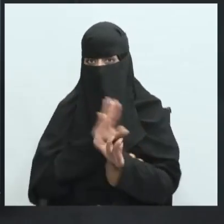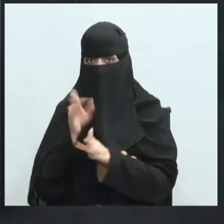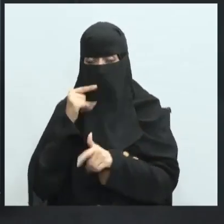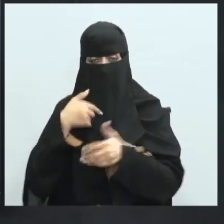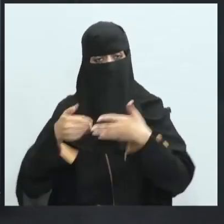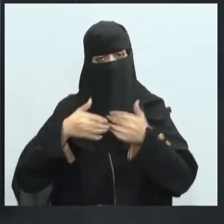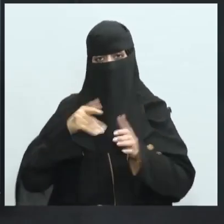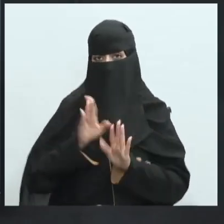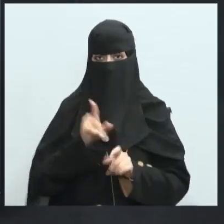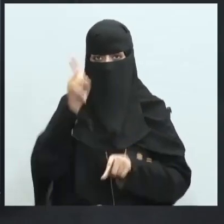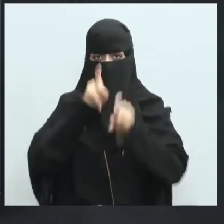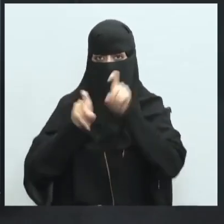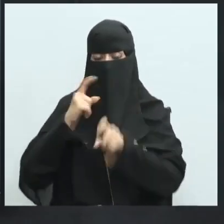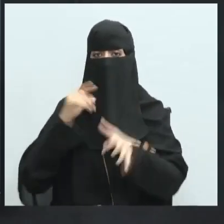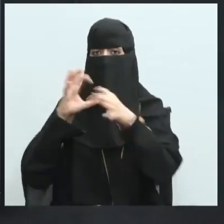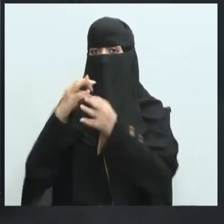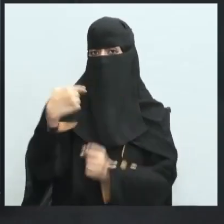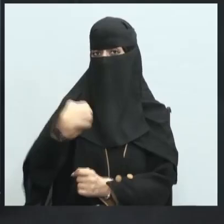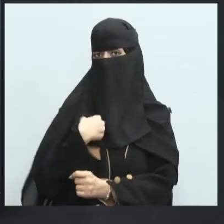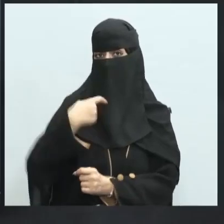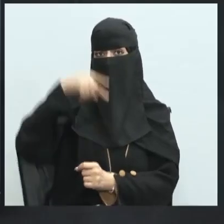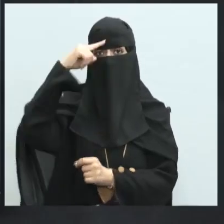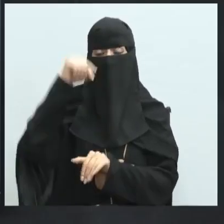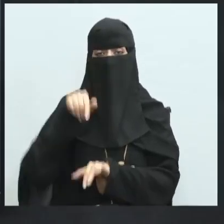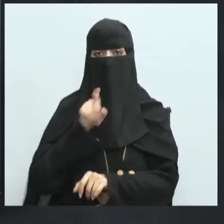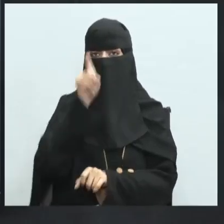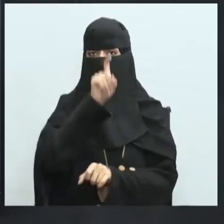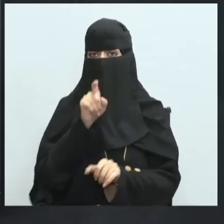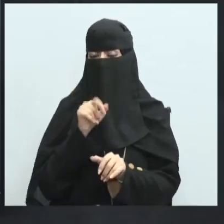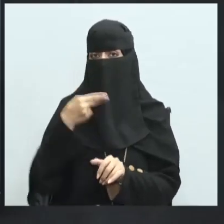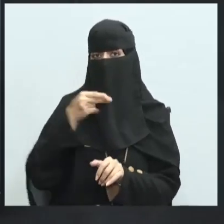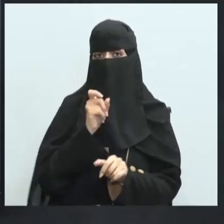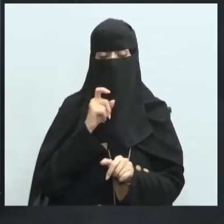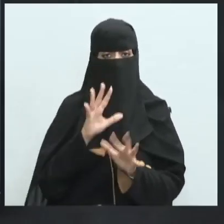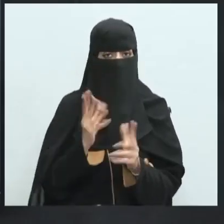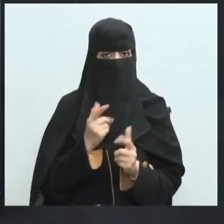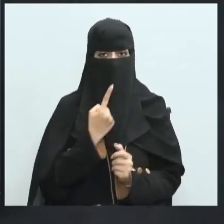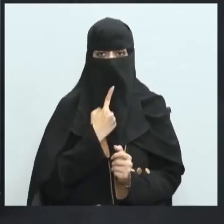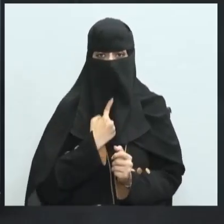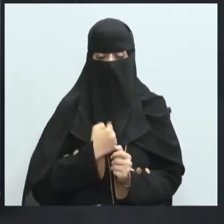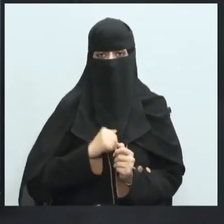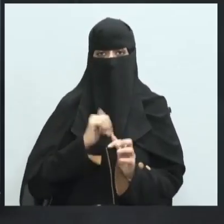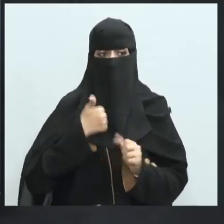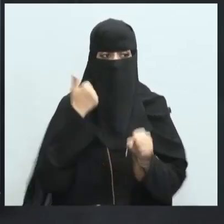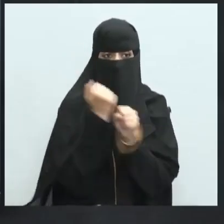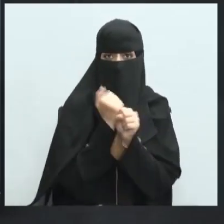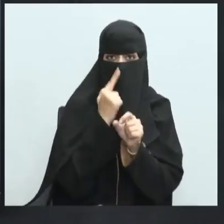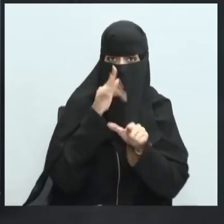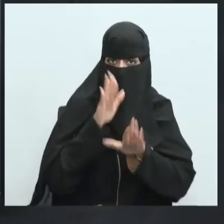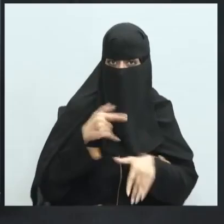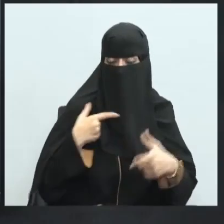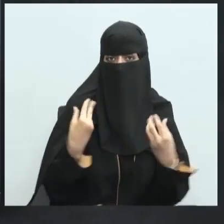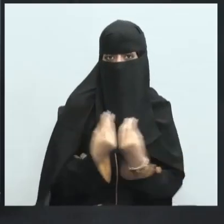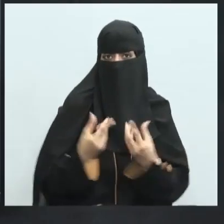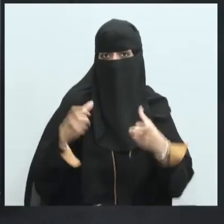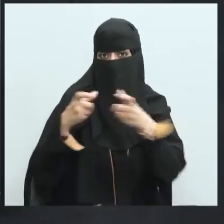اسئله مرتبطه في شخصيتك فمثلا تسال عن مدى رغبتك في العمل ضمن مجموعه او